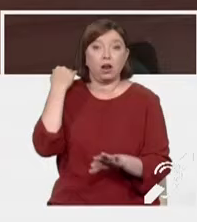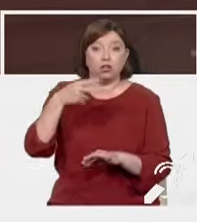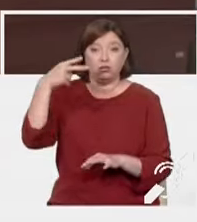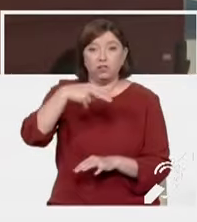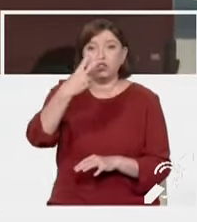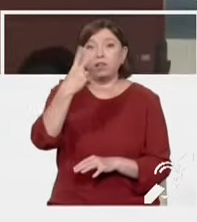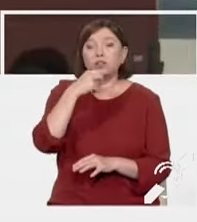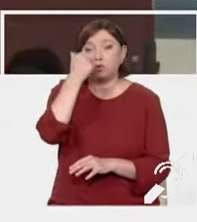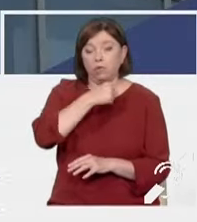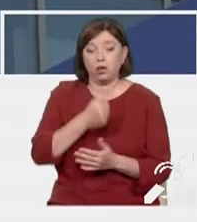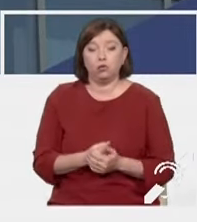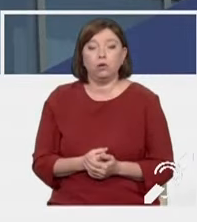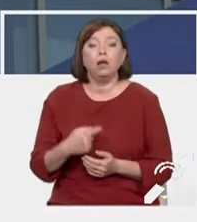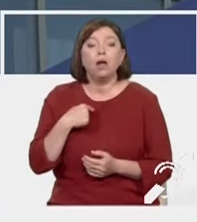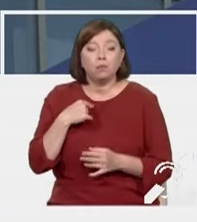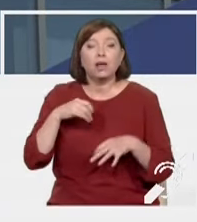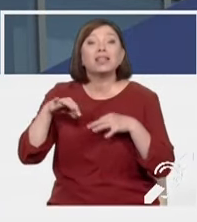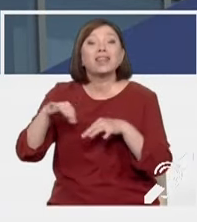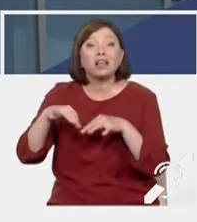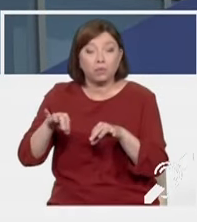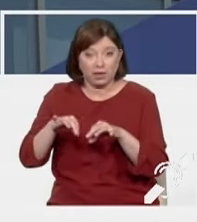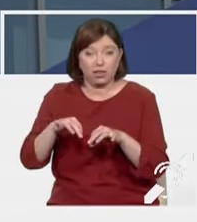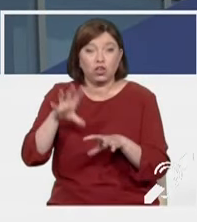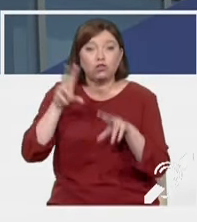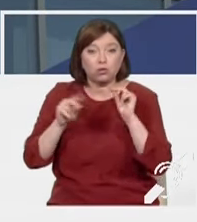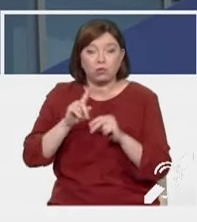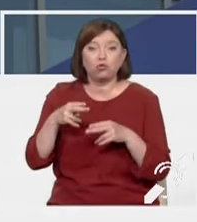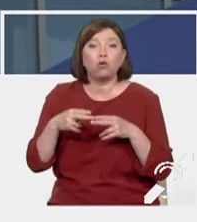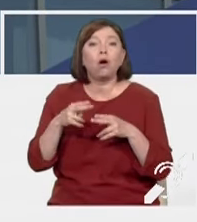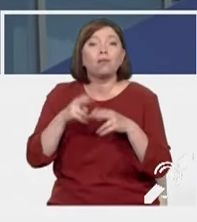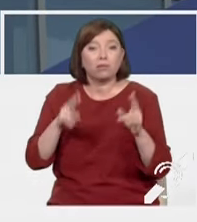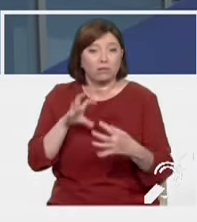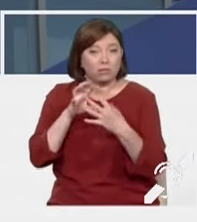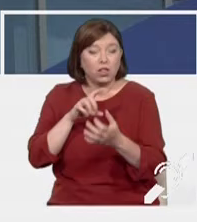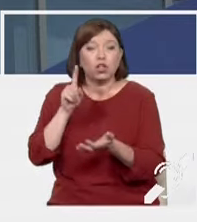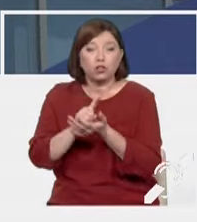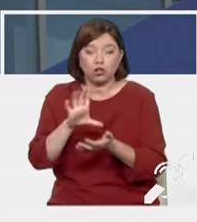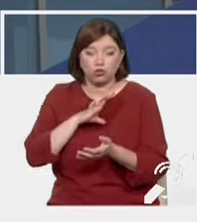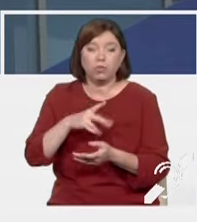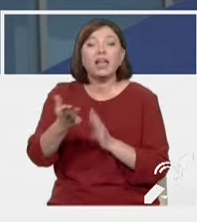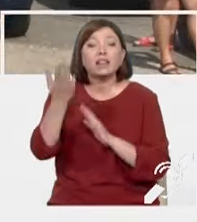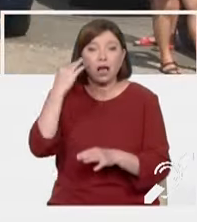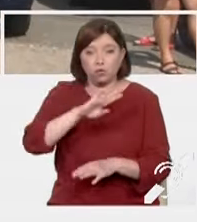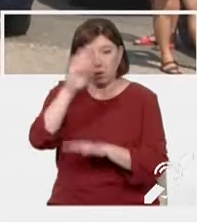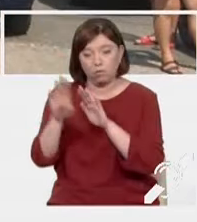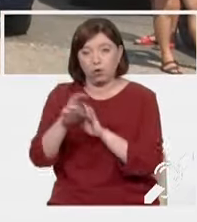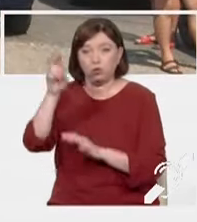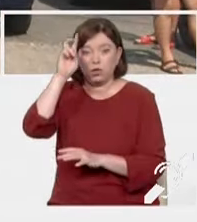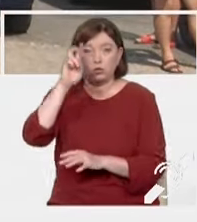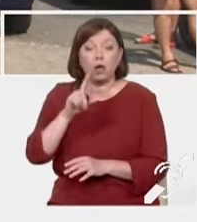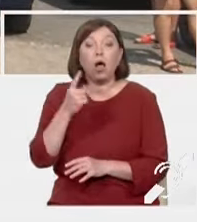2020. Noi, transportatorii, considerăm că gările de mult trebuiau să revină în gestiunea statului. Pentru